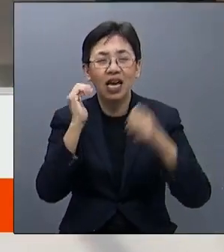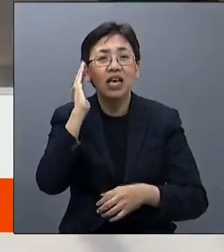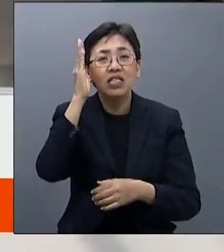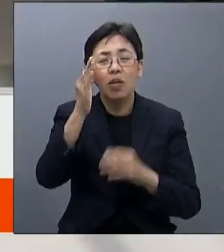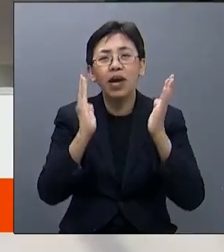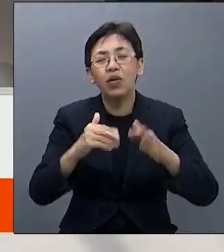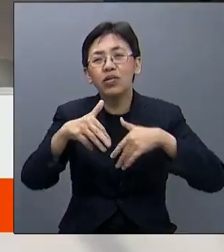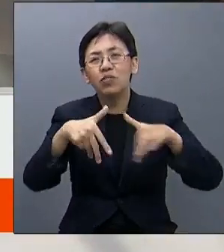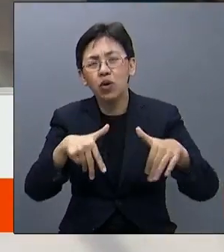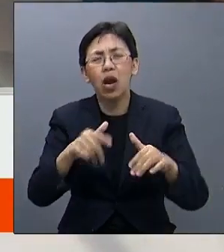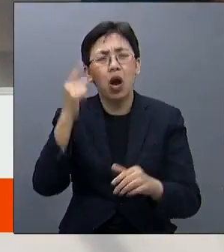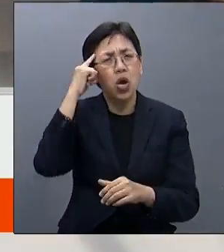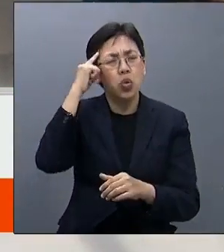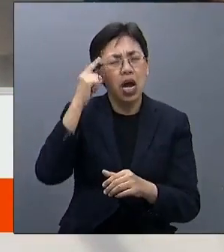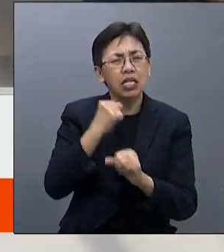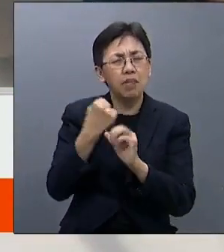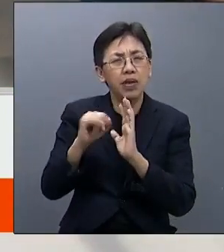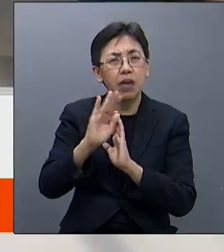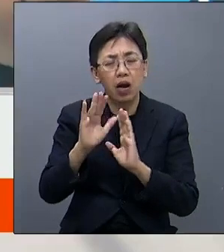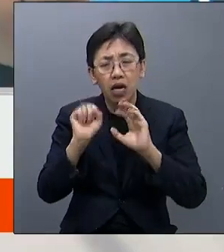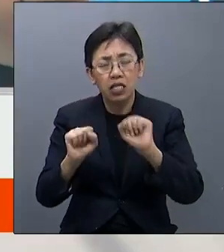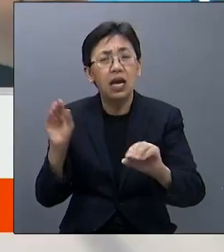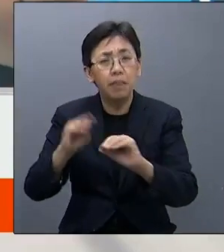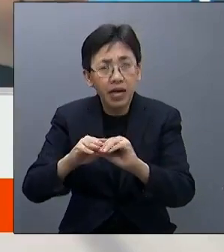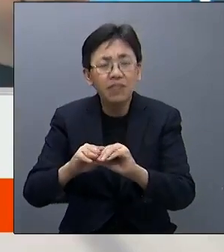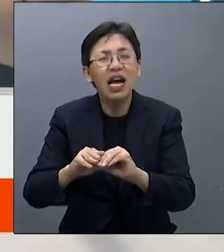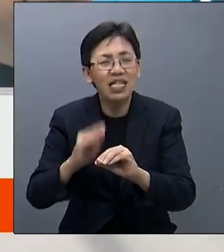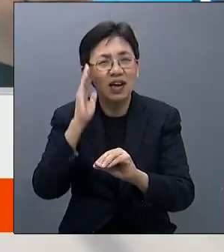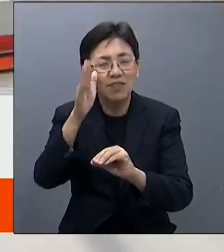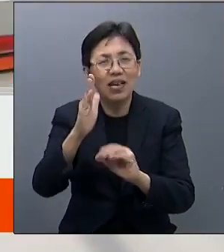จะได้หลีกเลี่ยงไม่ทำแบบนี้น้อยลง หวังว่าจะจับได้เพิ่มมากขึ้นนะคะ ขอบคุณค่ะ ขอบคุณมากค่ะ